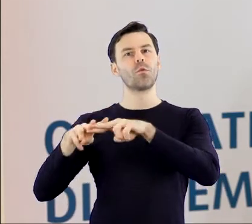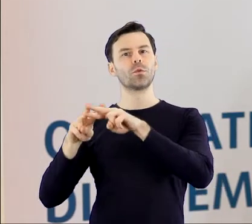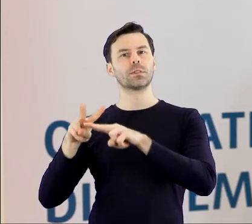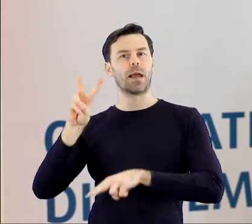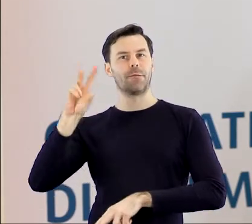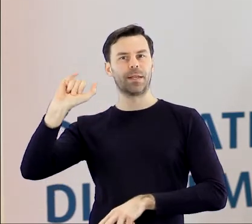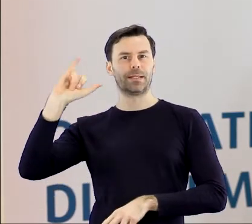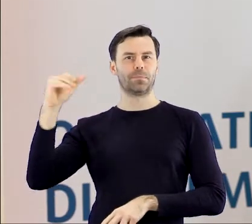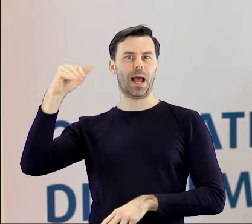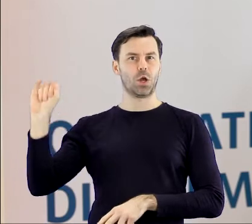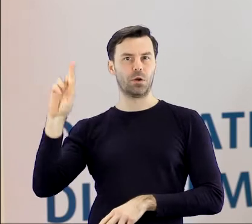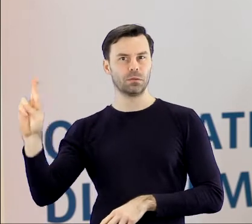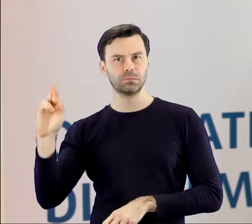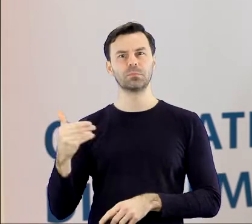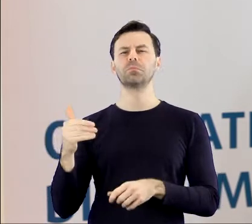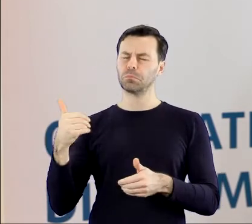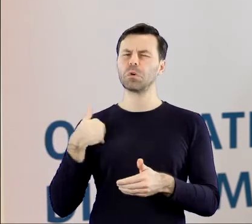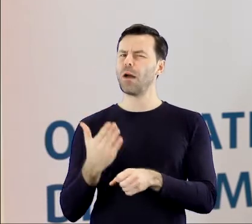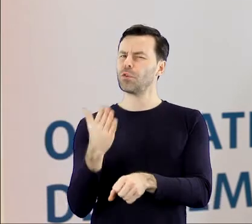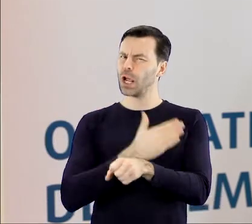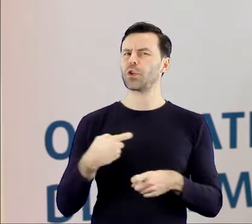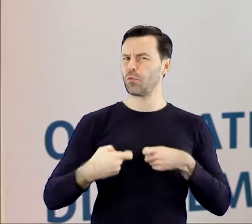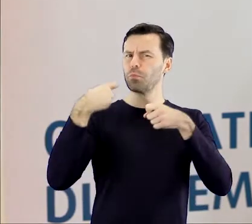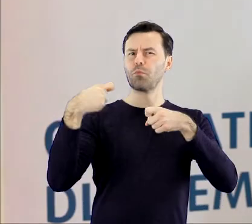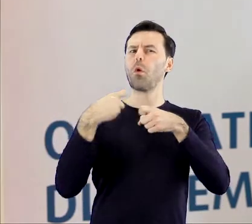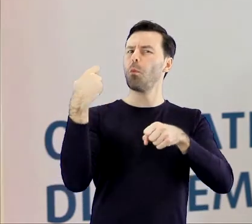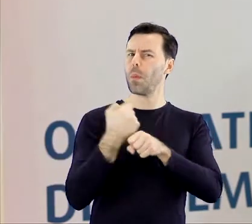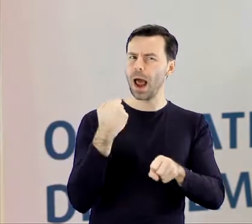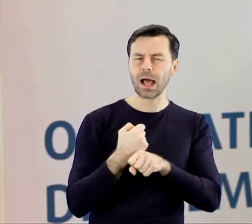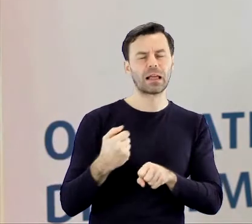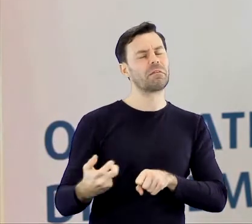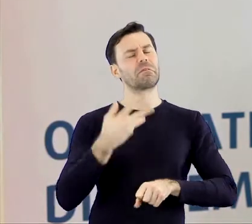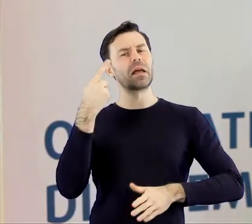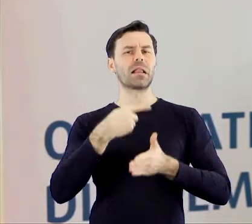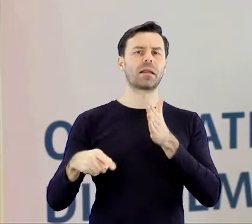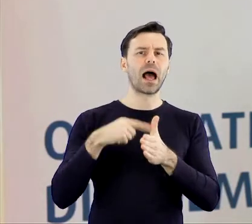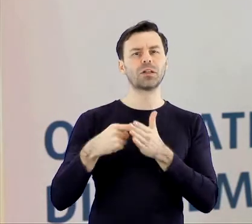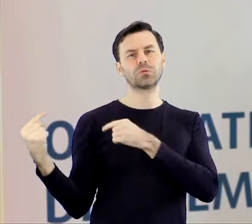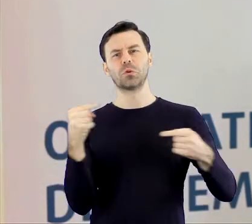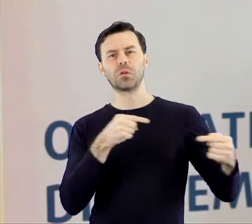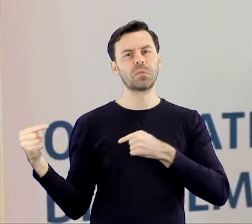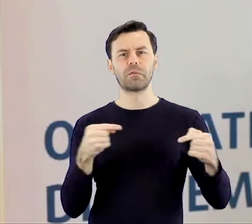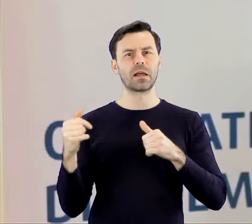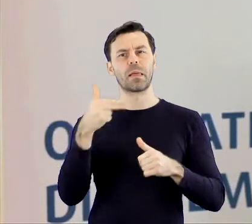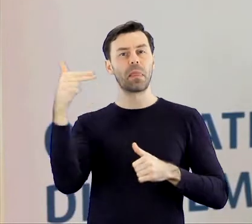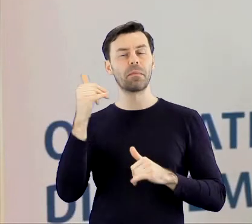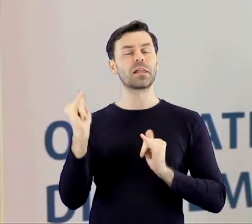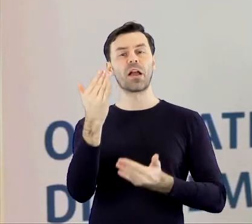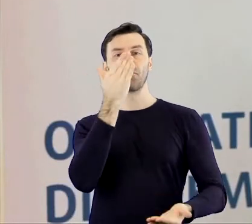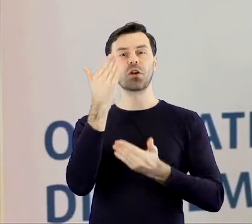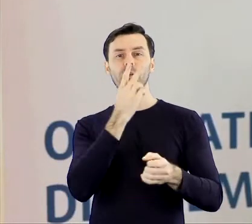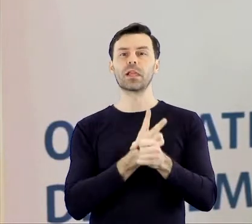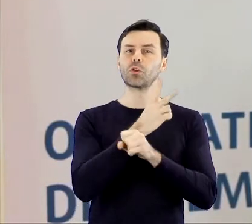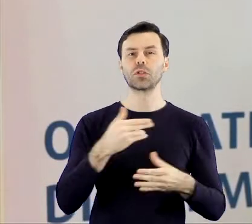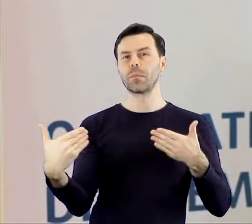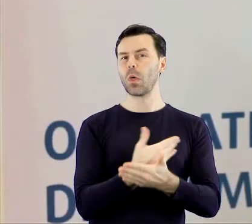naszej wcześniejszej współpracy. Wziął się z tego, że dużo rozmawialiśmy o tym, jak wygląda dostępność nowych inwestycji dla osób z niepełnosprawnościami.